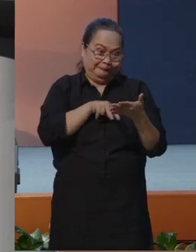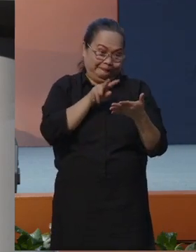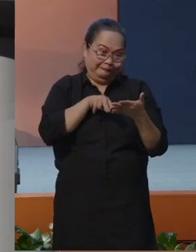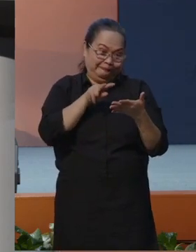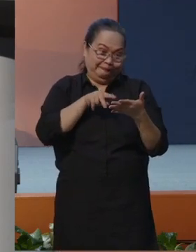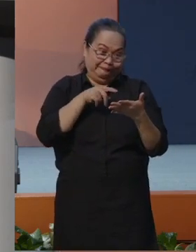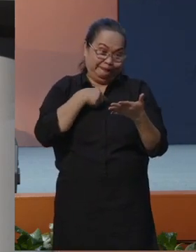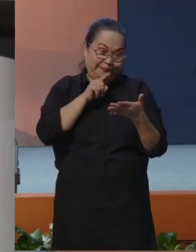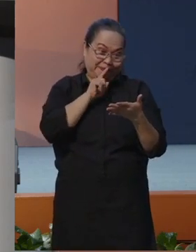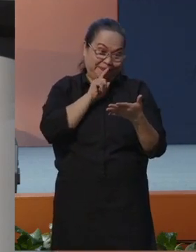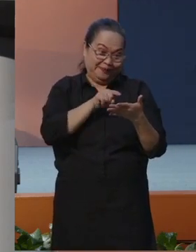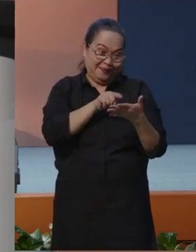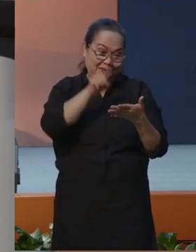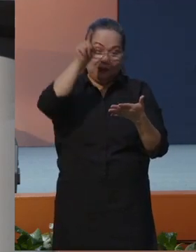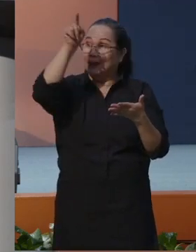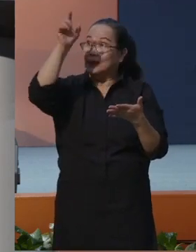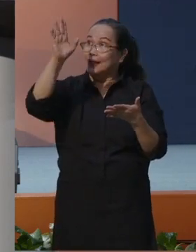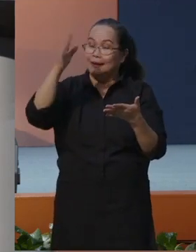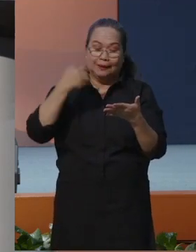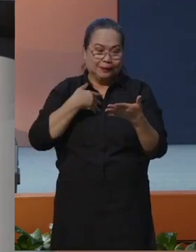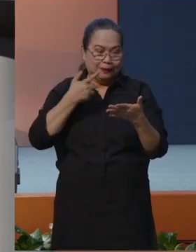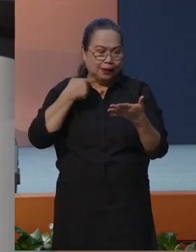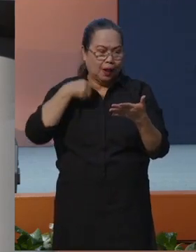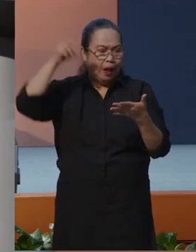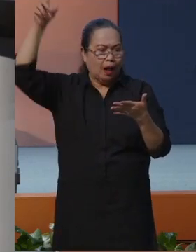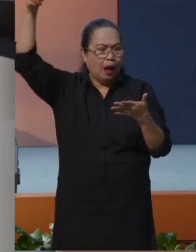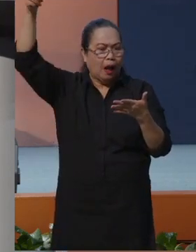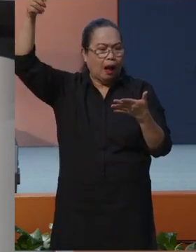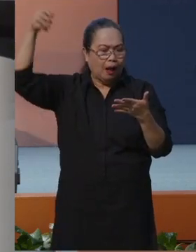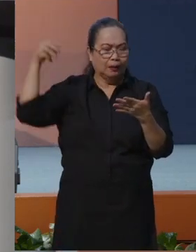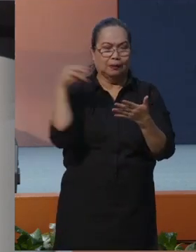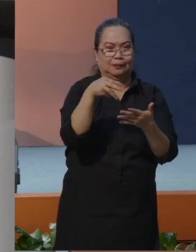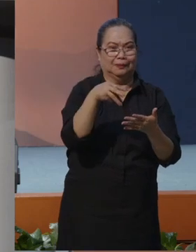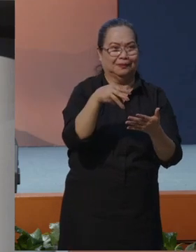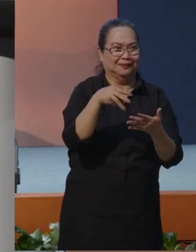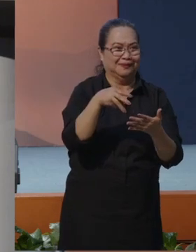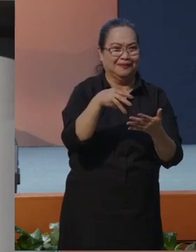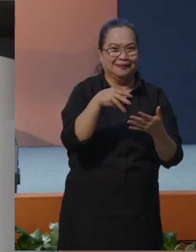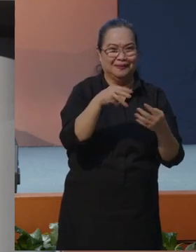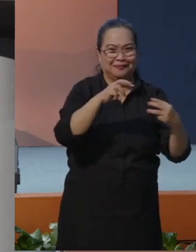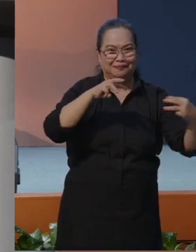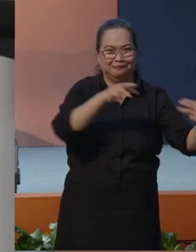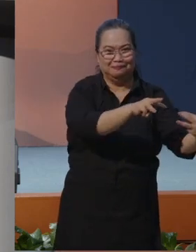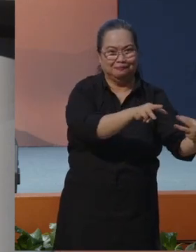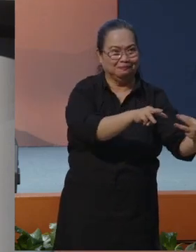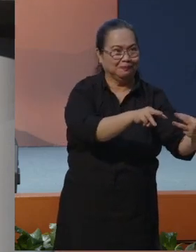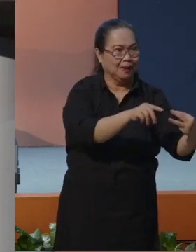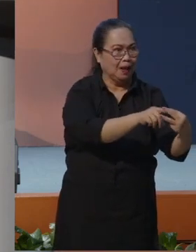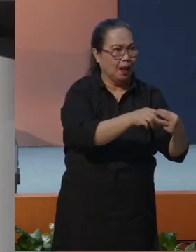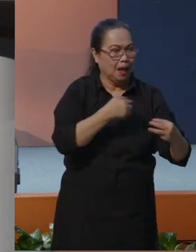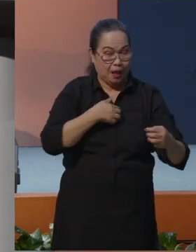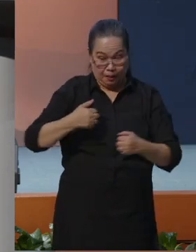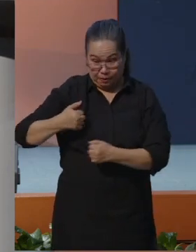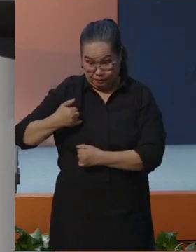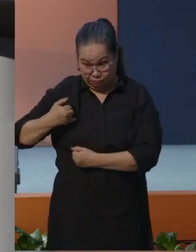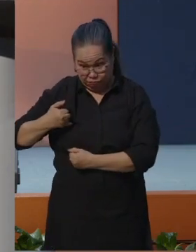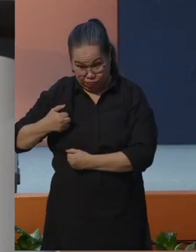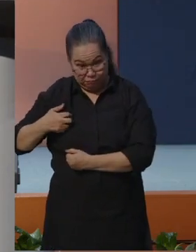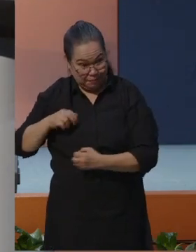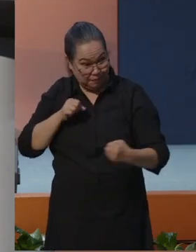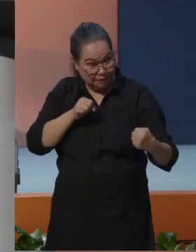na nagpapakita na ang Diyos ang nakipaglaban sa mga kalaban ng Israel. Una dun sa pananakop